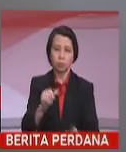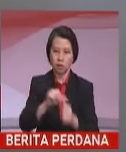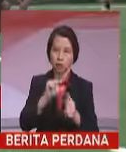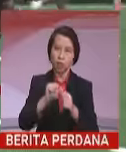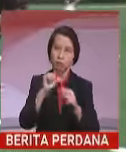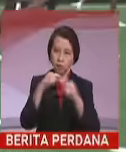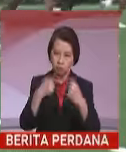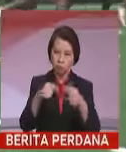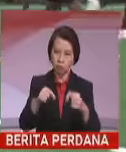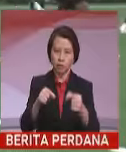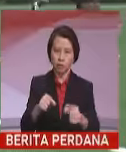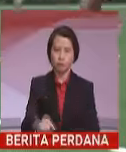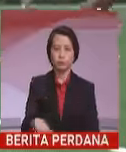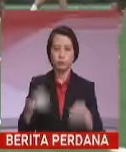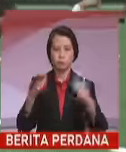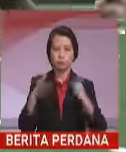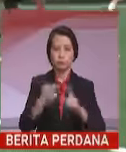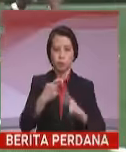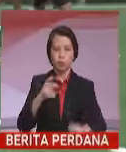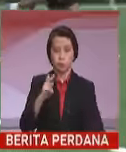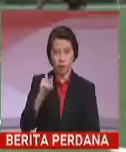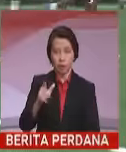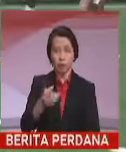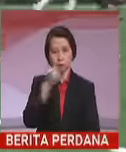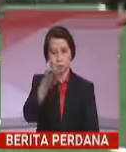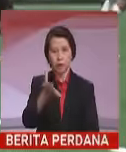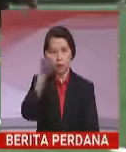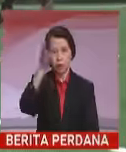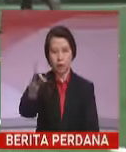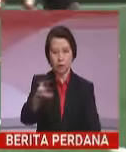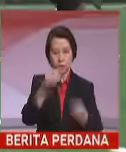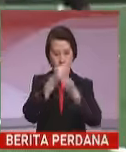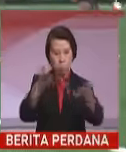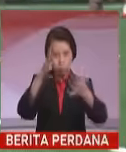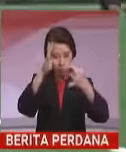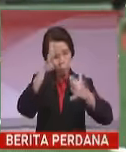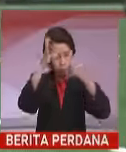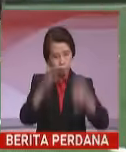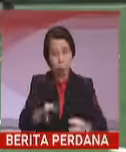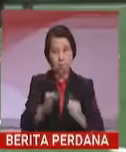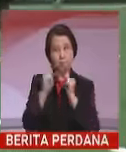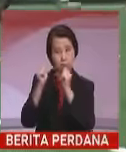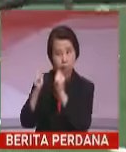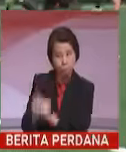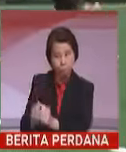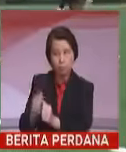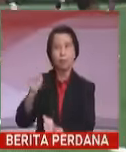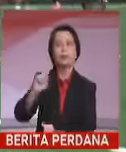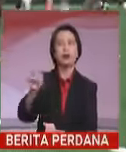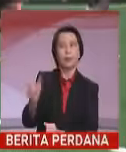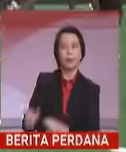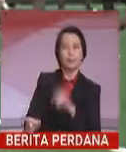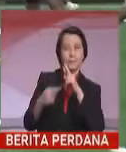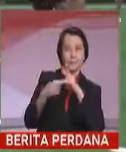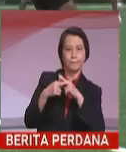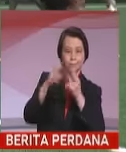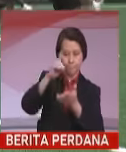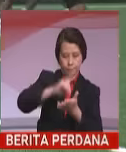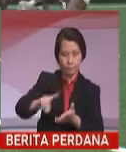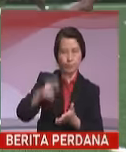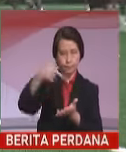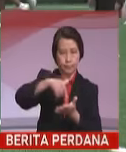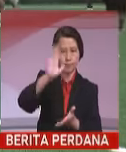game. Pemain kelahiran ibu kota itu memberitahu akan mengumumkan keputusannya untuk bersama pasukan mana dalam masa seminggu